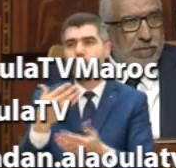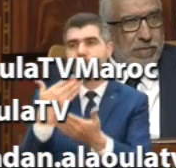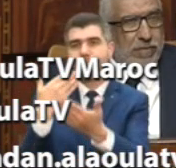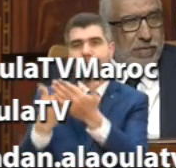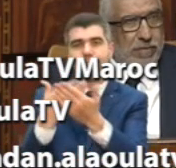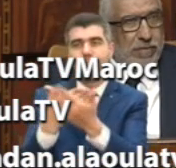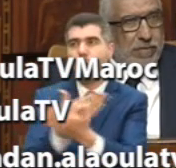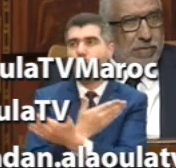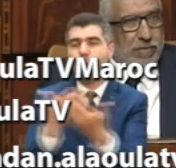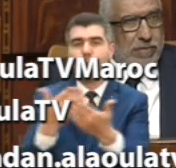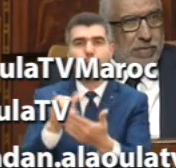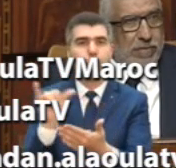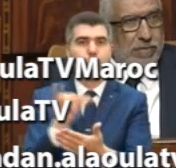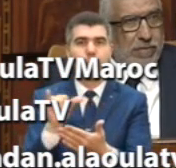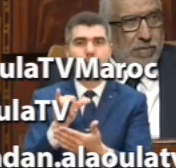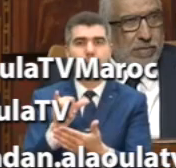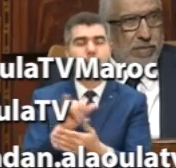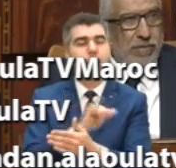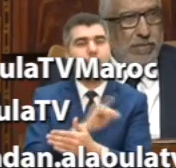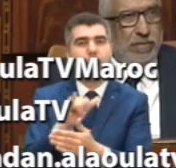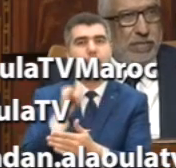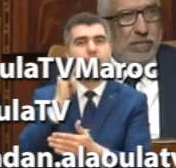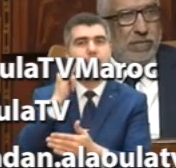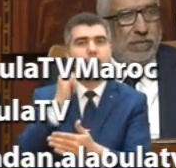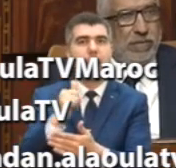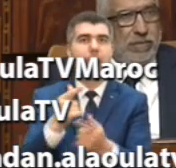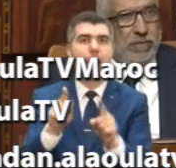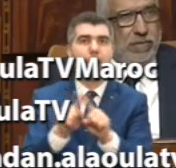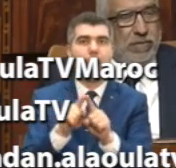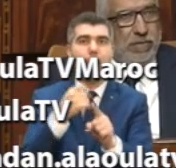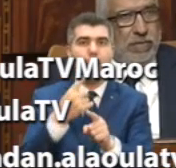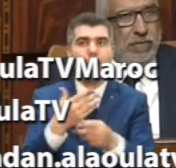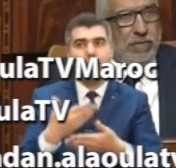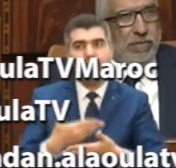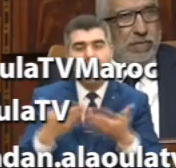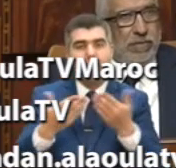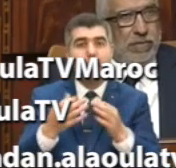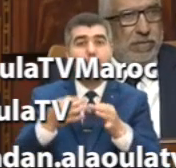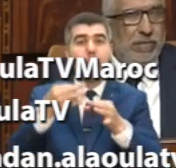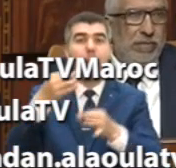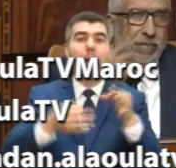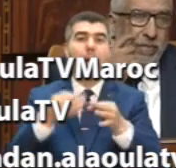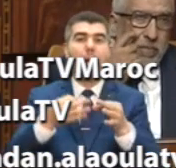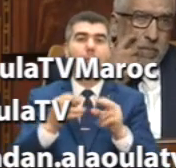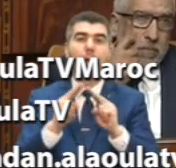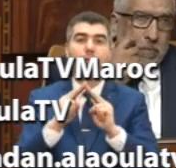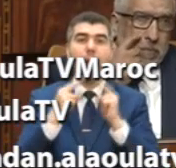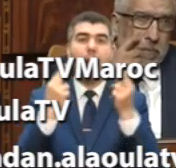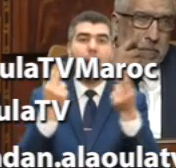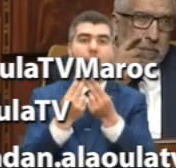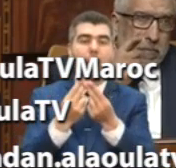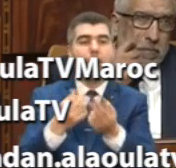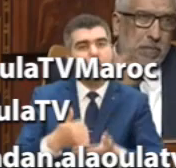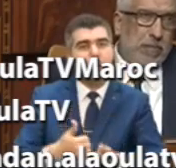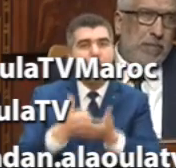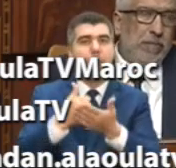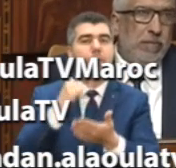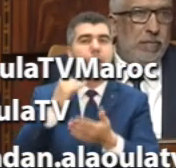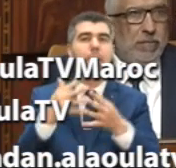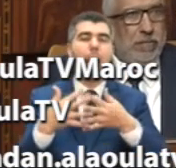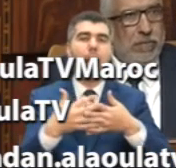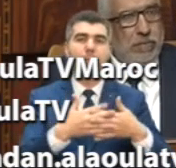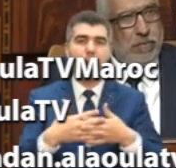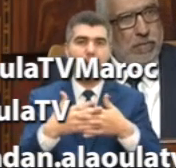عوض أن تكون هذه القرارات وهذه الجرائم الصهيونية أن تعرض على المحكمة الجنائية الدولية، نزيد دعم الإدارة الأمريكية. نحيي